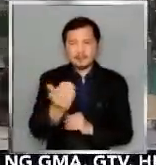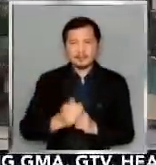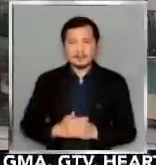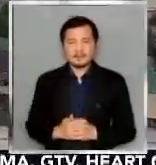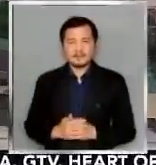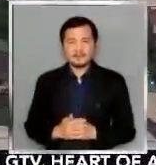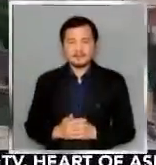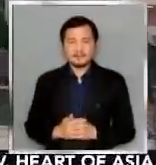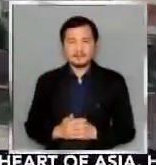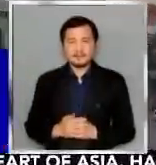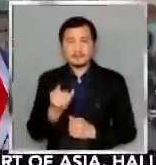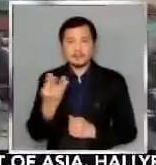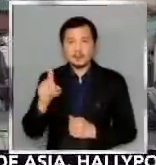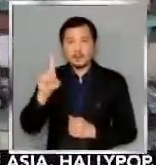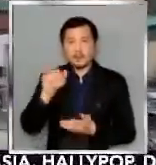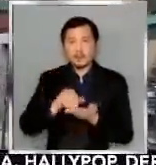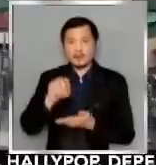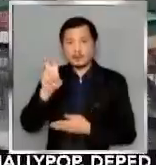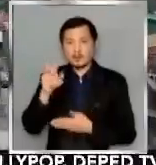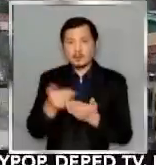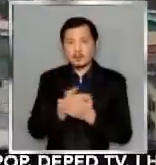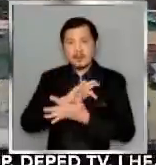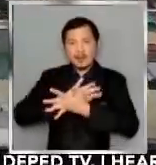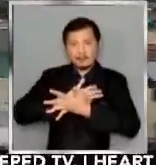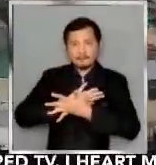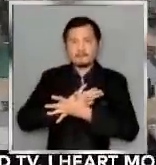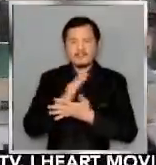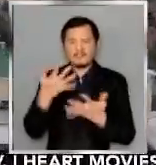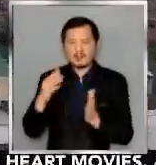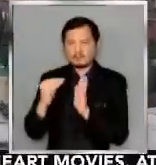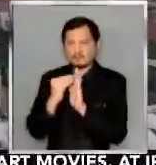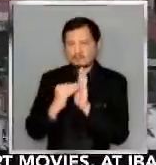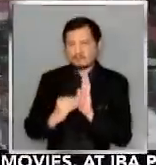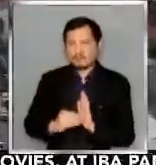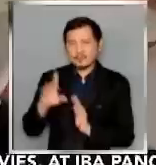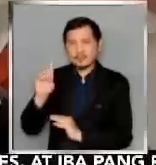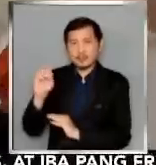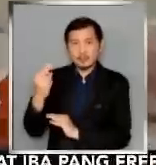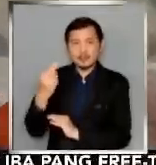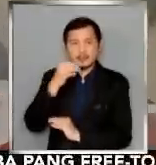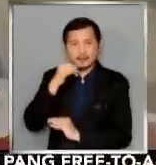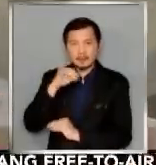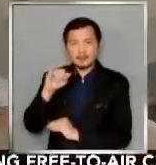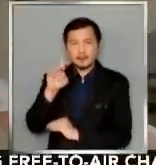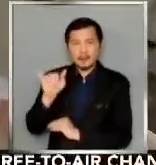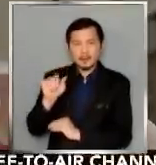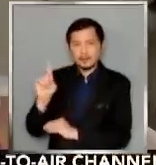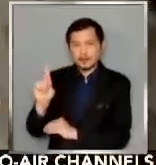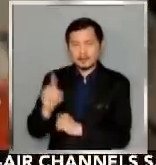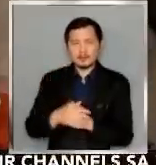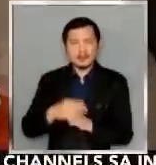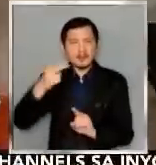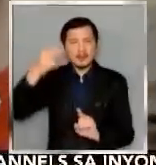Mahigit 1,200 na mga bagong kaso ng COVID ang naitala ng Department of Health kahapon, July 1. Pinakamataas na daily tally